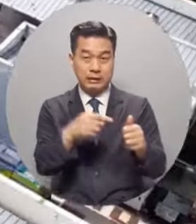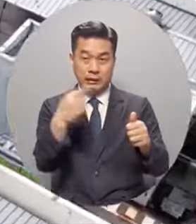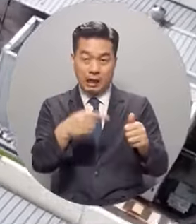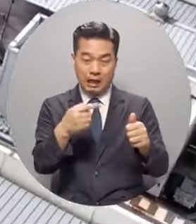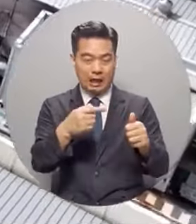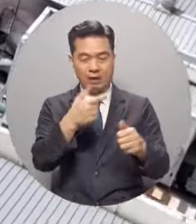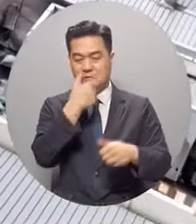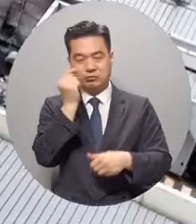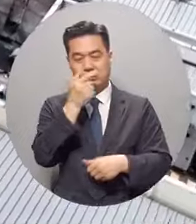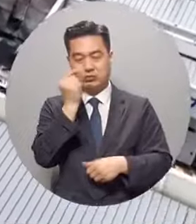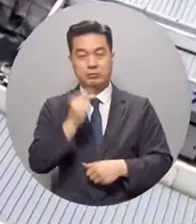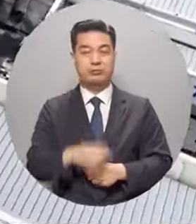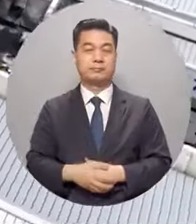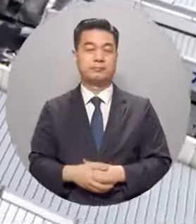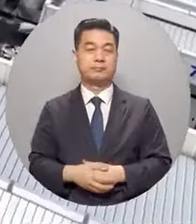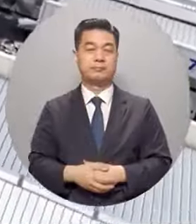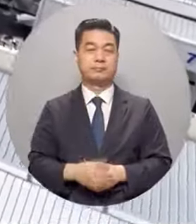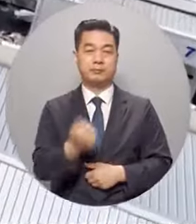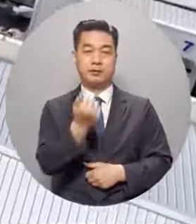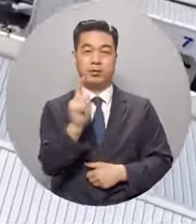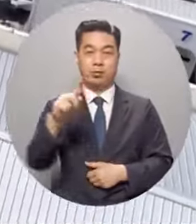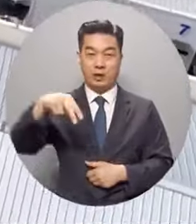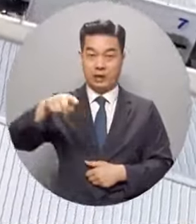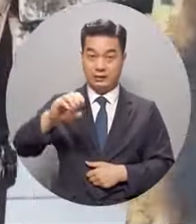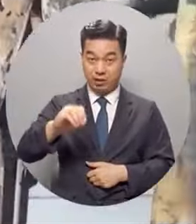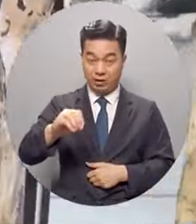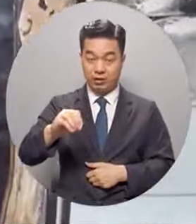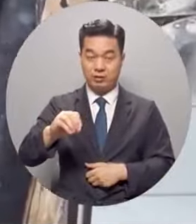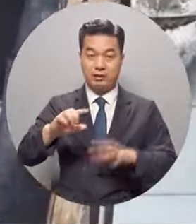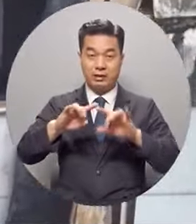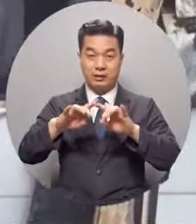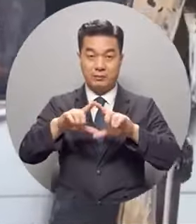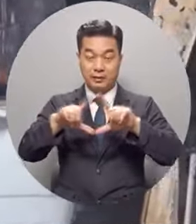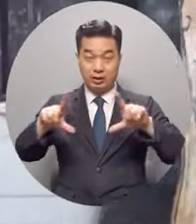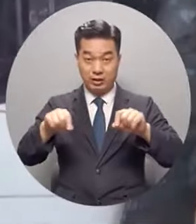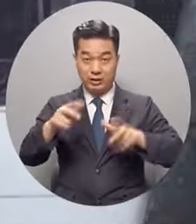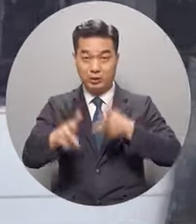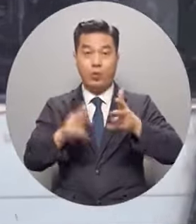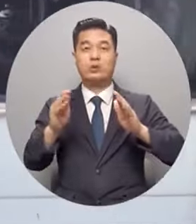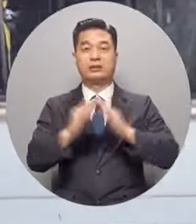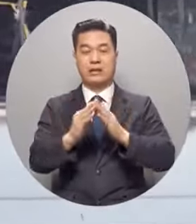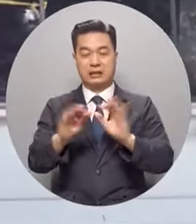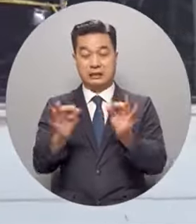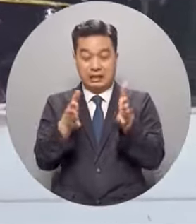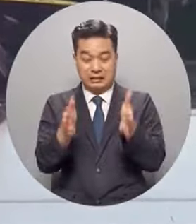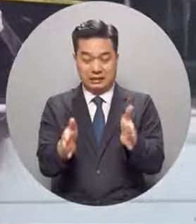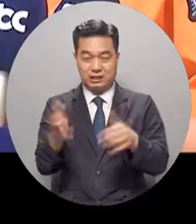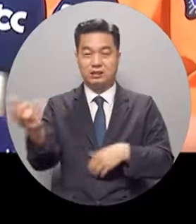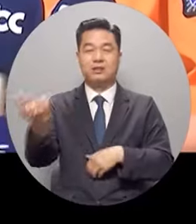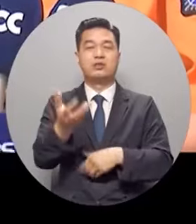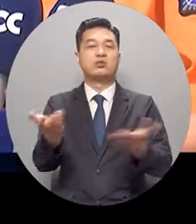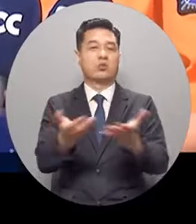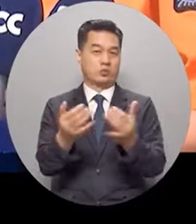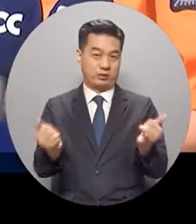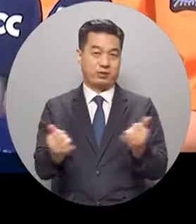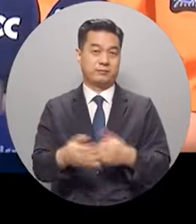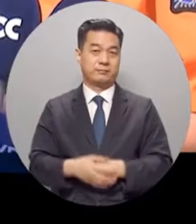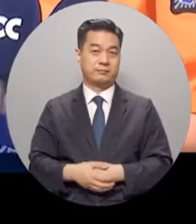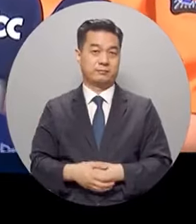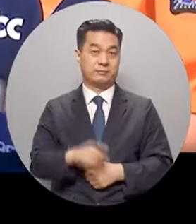부족하다. 화성 배터리 공장 화재 사망자들도 대부분 단기 이주노동자였습니다. 그때